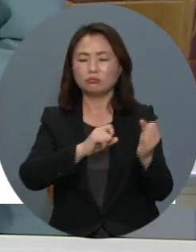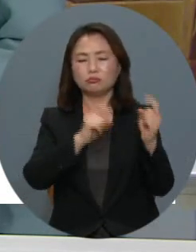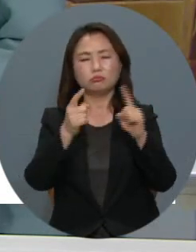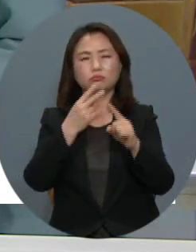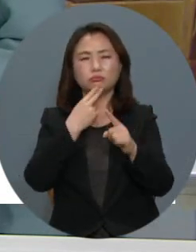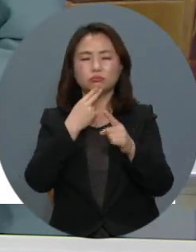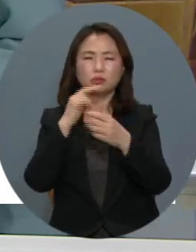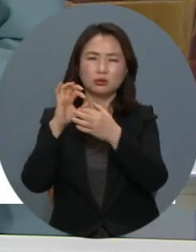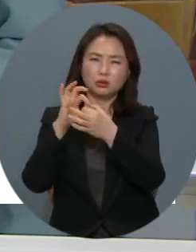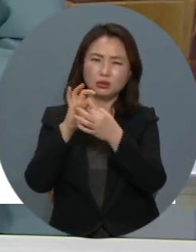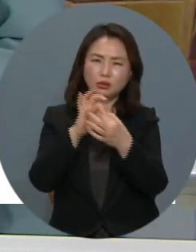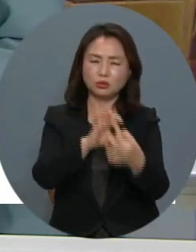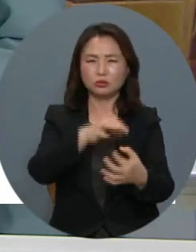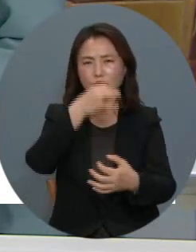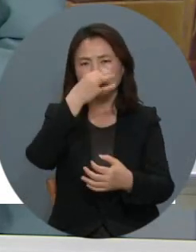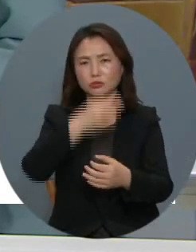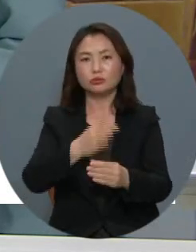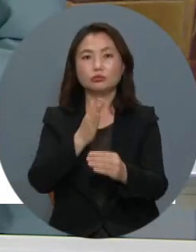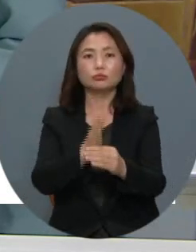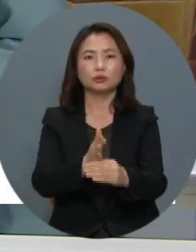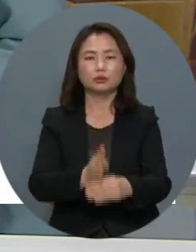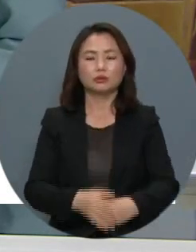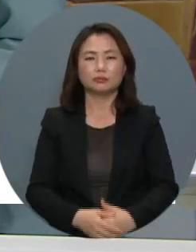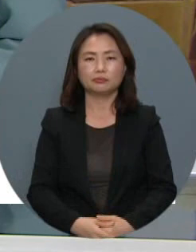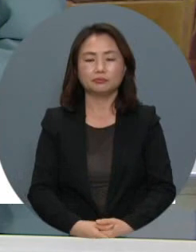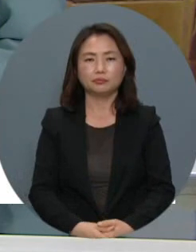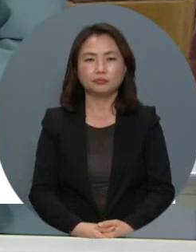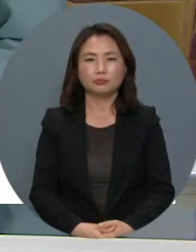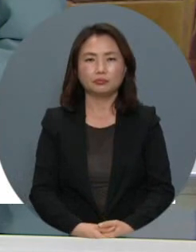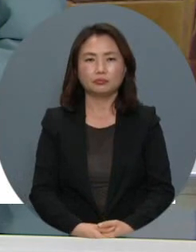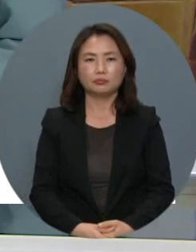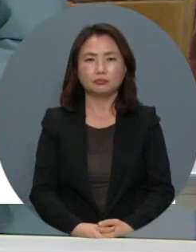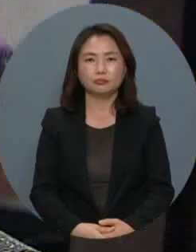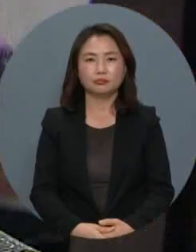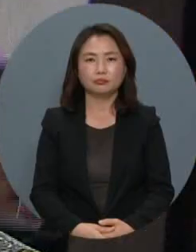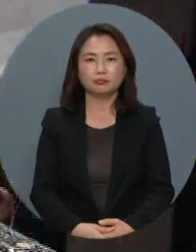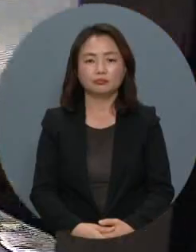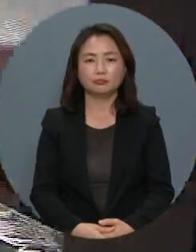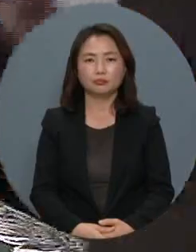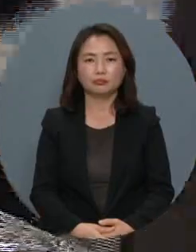않고 계속되고 있습니다. 이상원 기자의 보도부터 보시겠습니다.